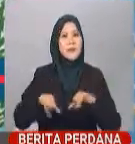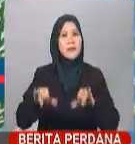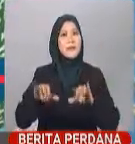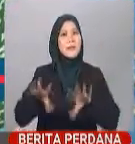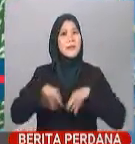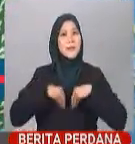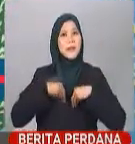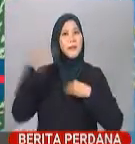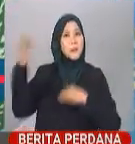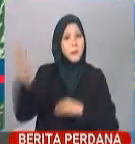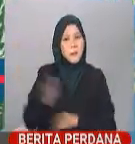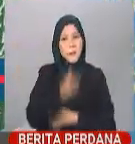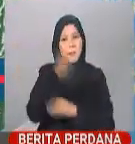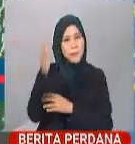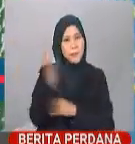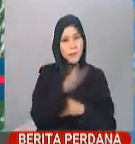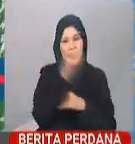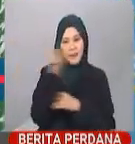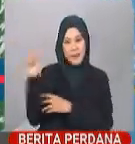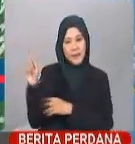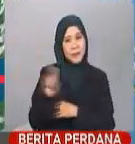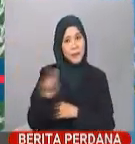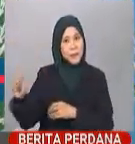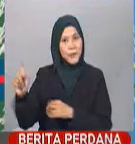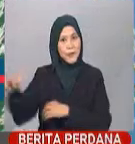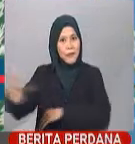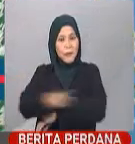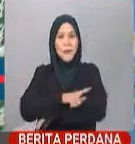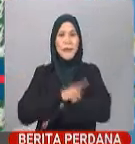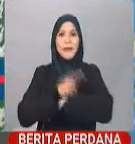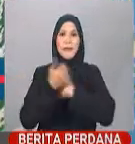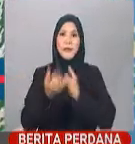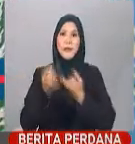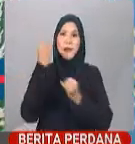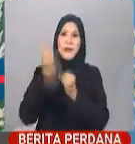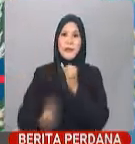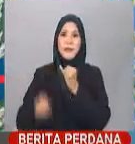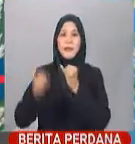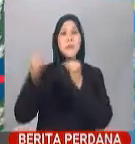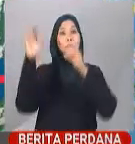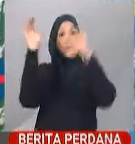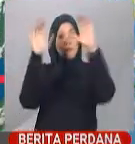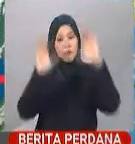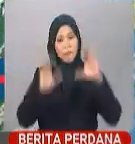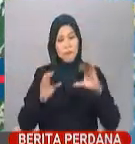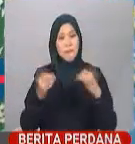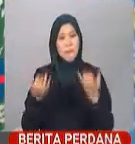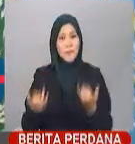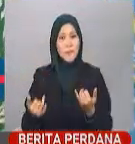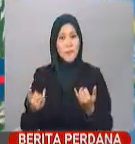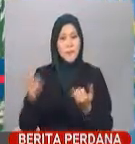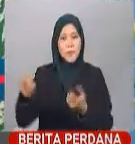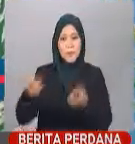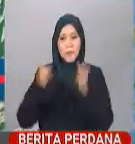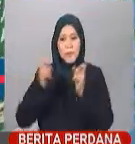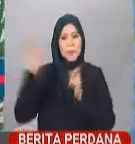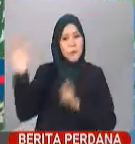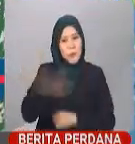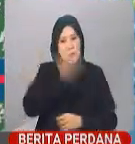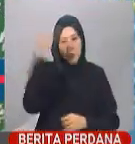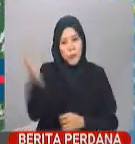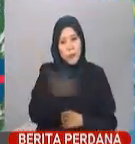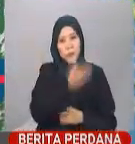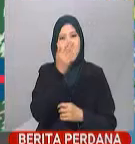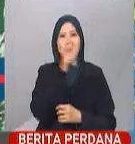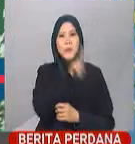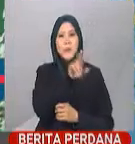menerima tiupan angin dari arah timur laut dan kini berada pada fasa akhir monsun timur laut, dan kelajuan angin yang dicapai setakat ini adalah